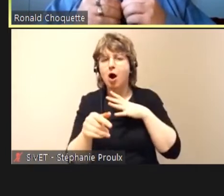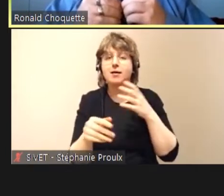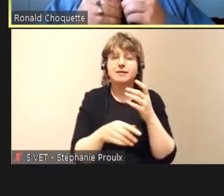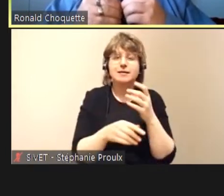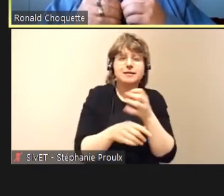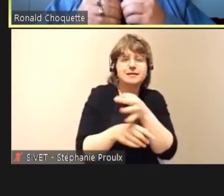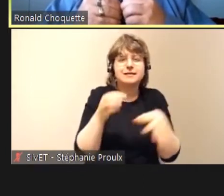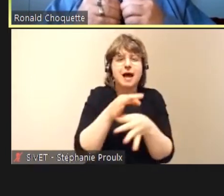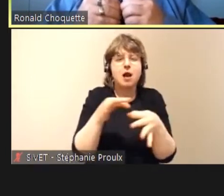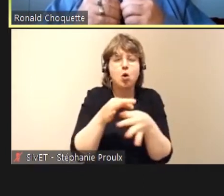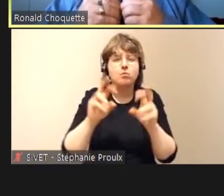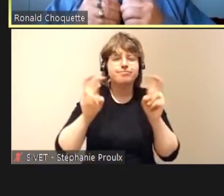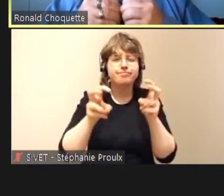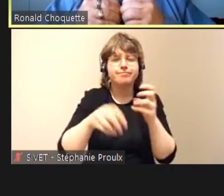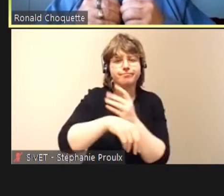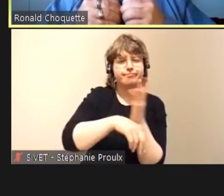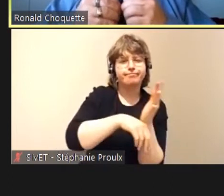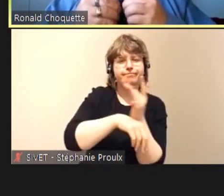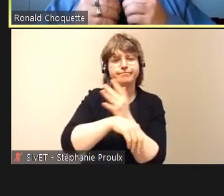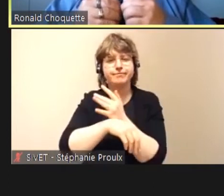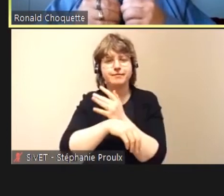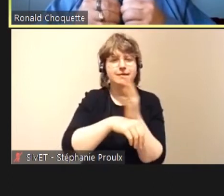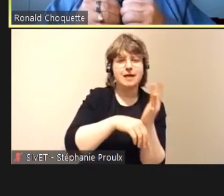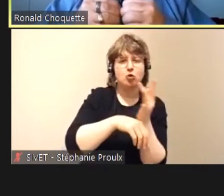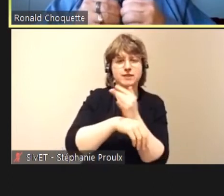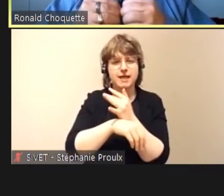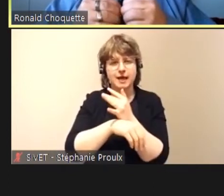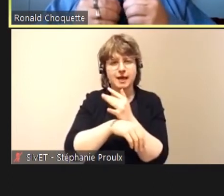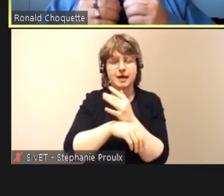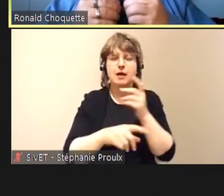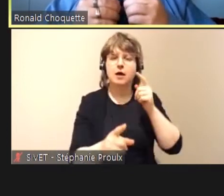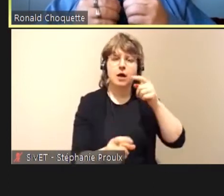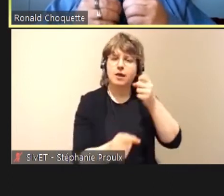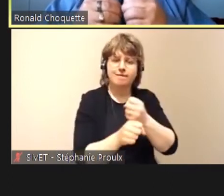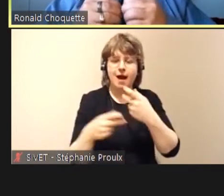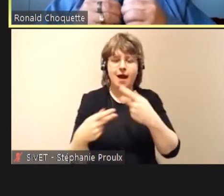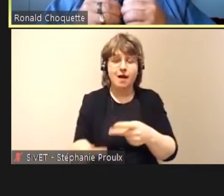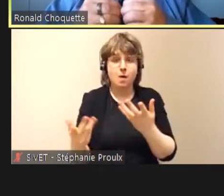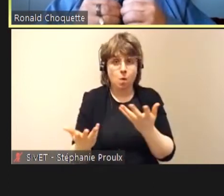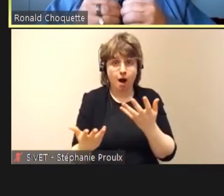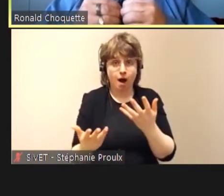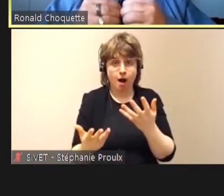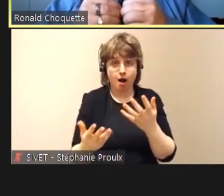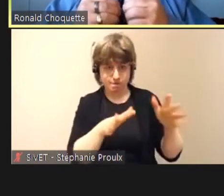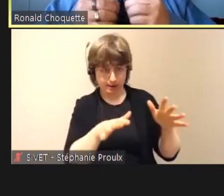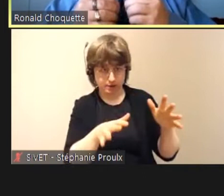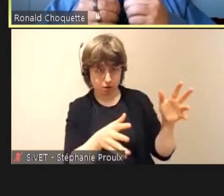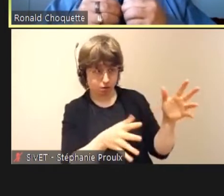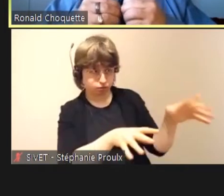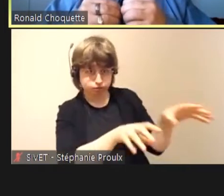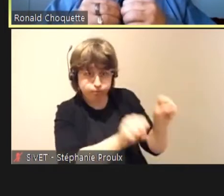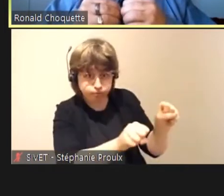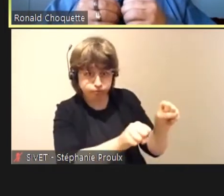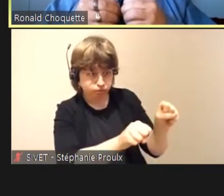cellules, ce qu'on appelle les cellules ciliées. Leur travail, c'est de capter les vibrations et